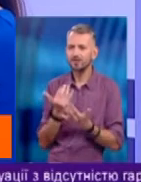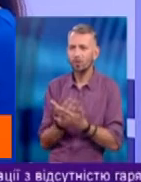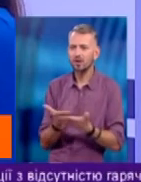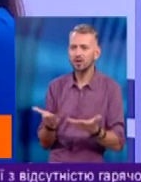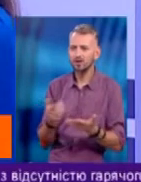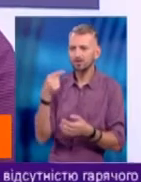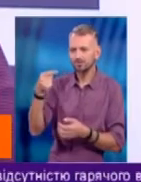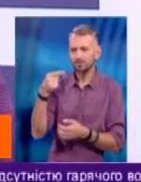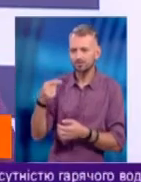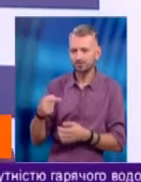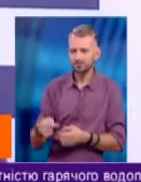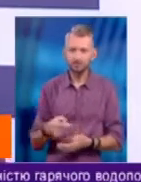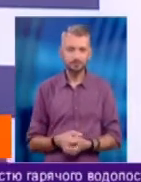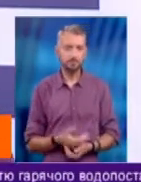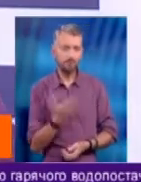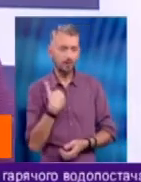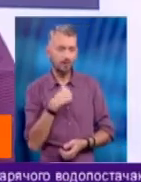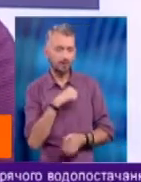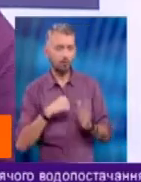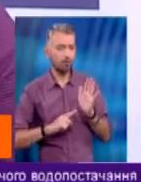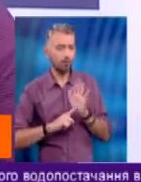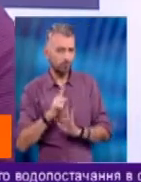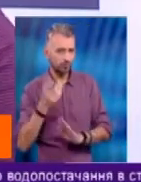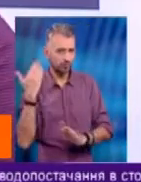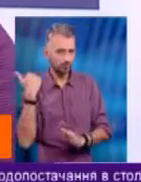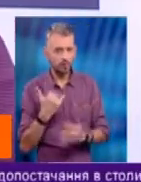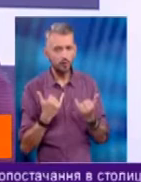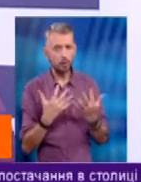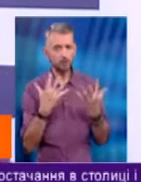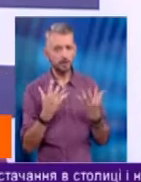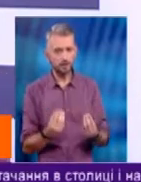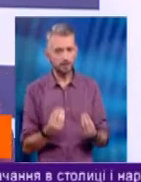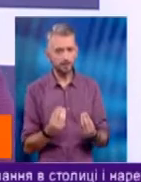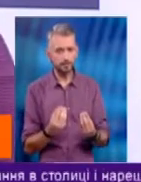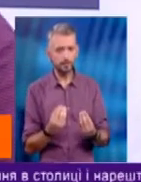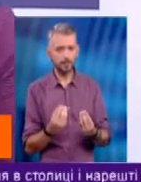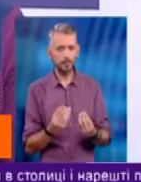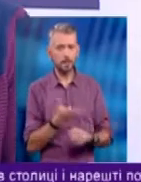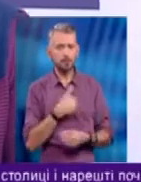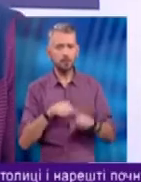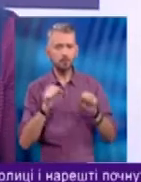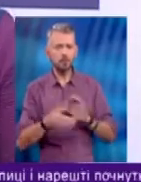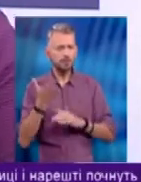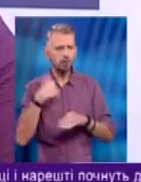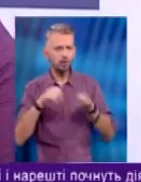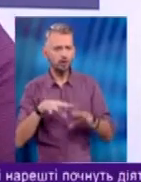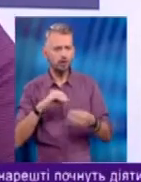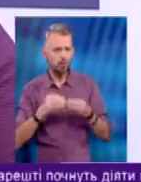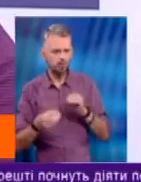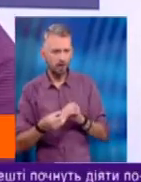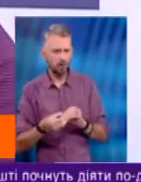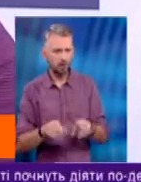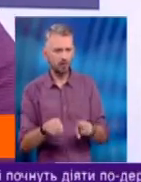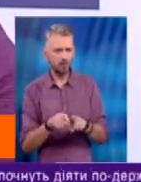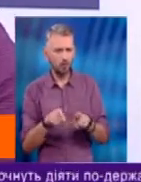Чого давайте, вимагають? Ну, давайте я з самого початку почну, тому що на сьогоднішній день ми могли вже давно вирішити проблеми, знаєте,